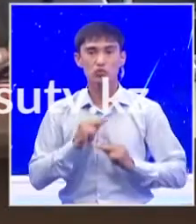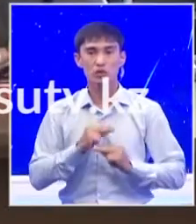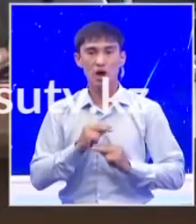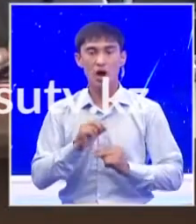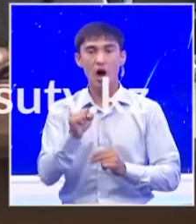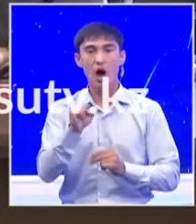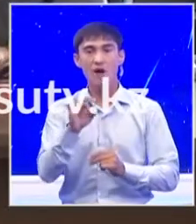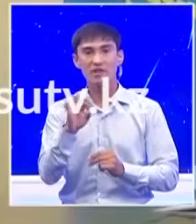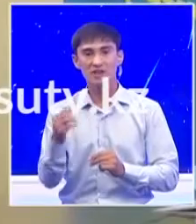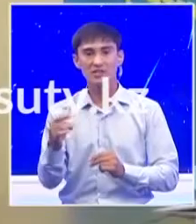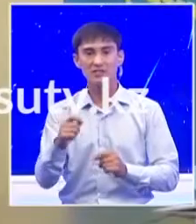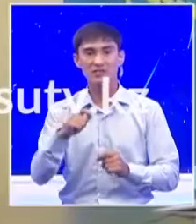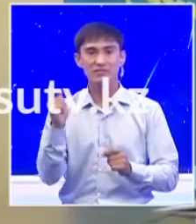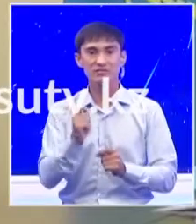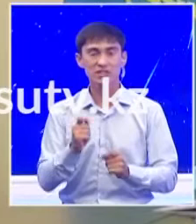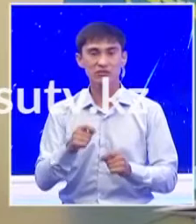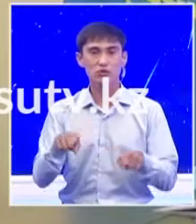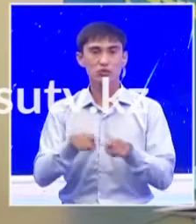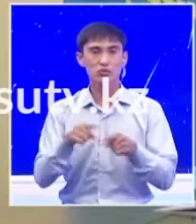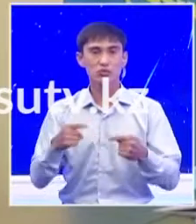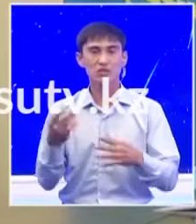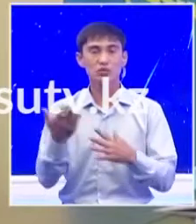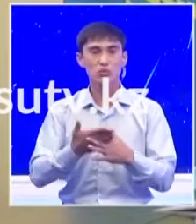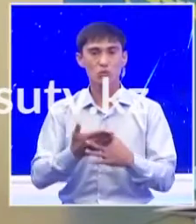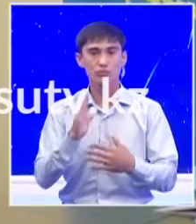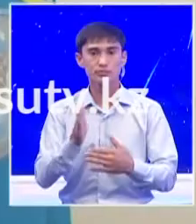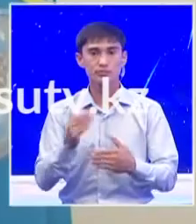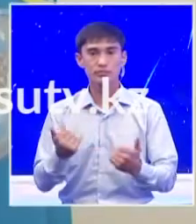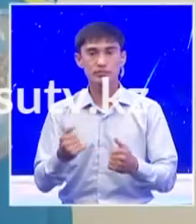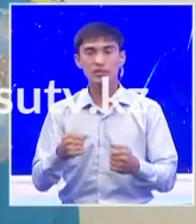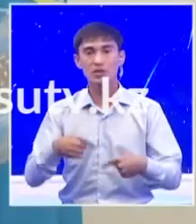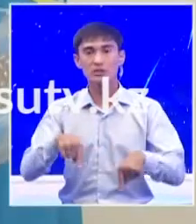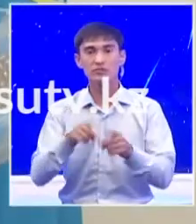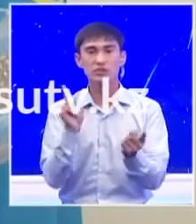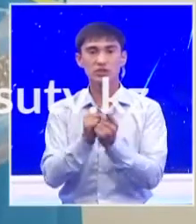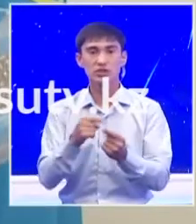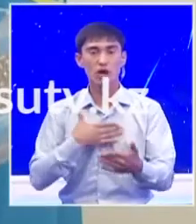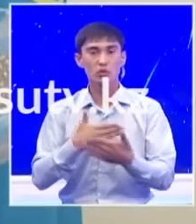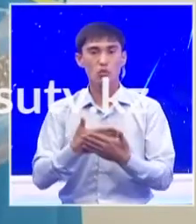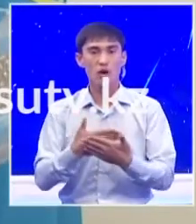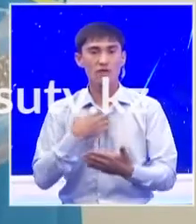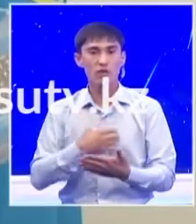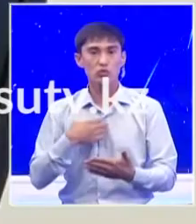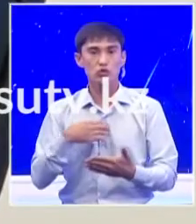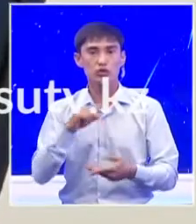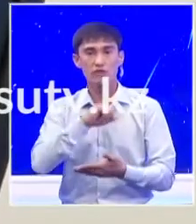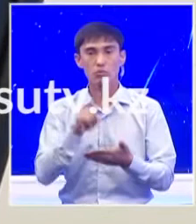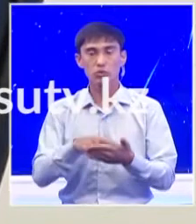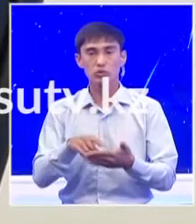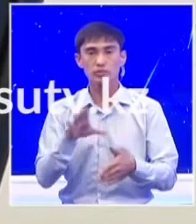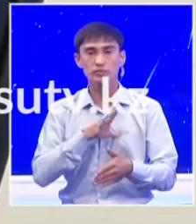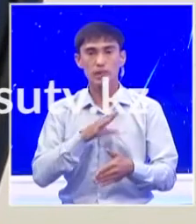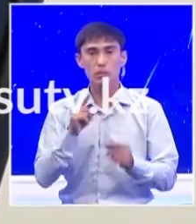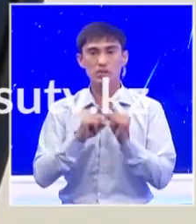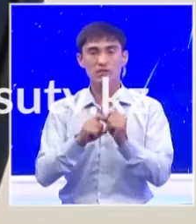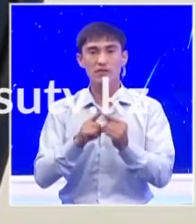фронтовиков, части охраны здоровья и соблюдения социальных льгот. В ходе встречи старейшины региона задали актуальные и волнующие их вопросы. По словам